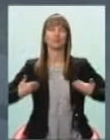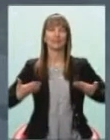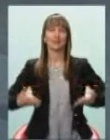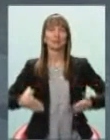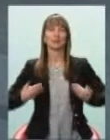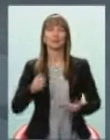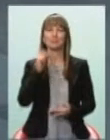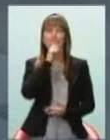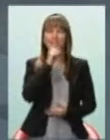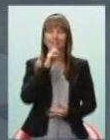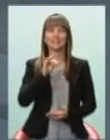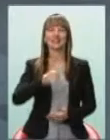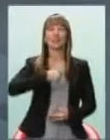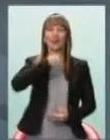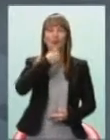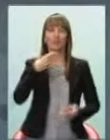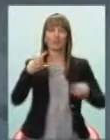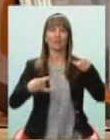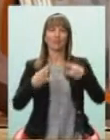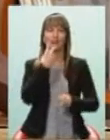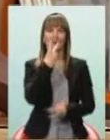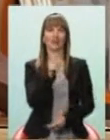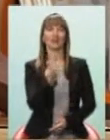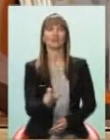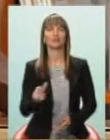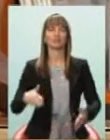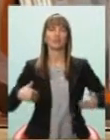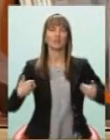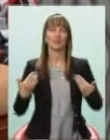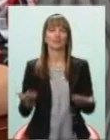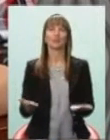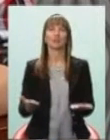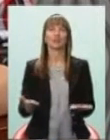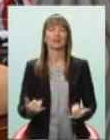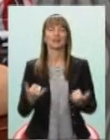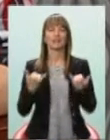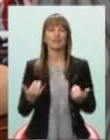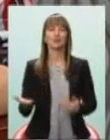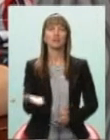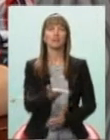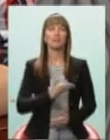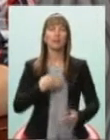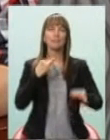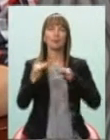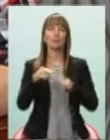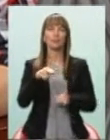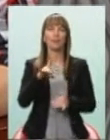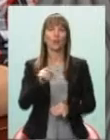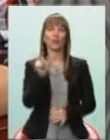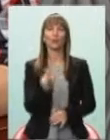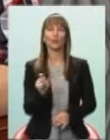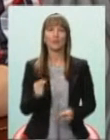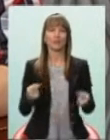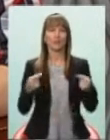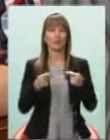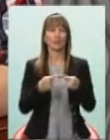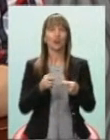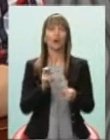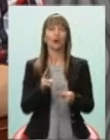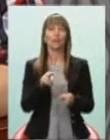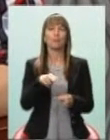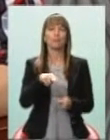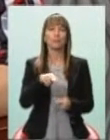Привіт-привіт, маленькі та дорослі телеглядачі! Привіт-привіт! Сьогодні ми поговоримо про людей. Ну, точніше, як про